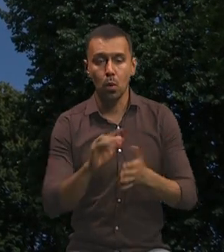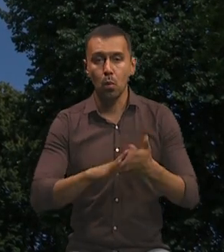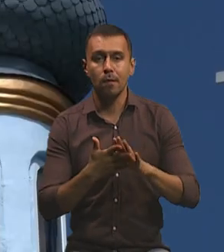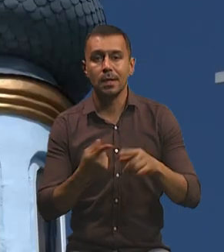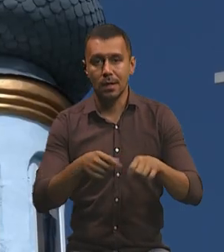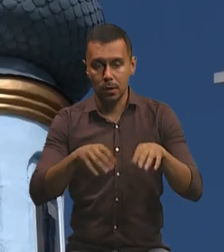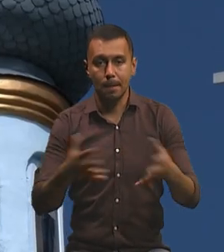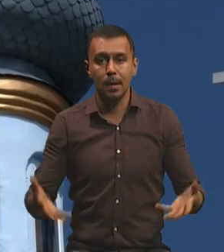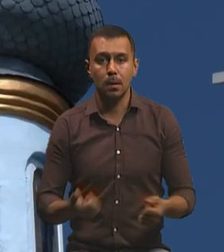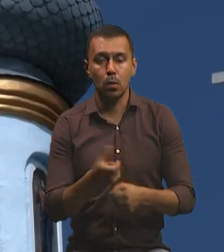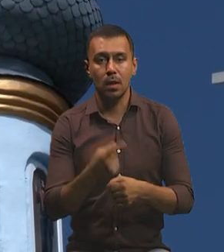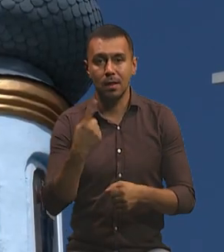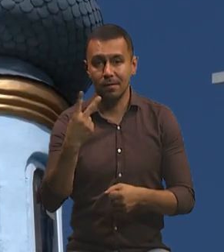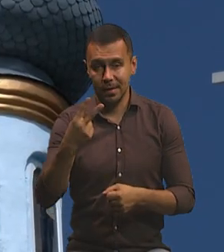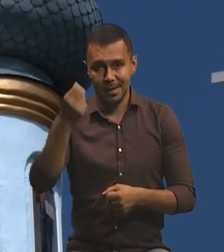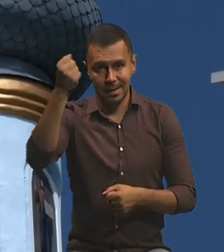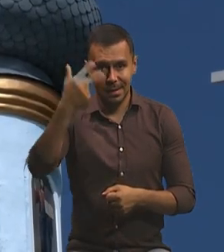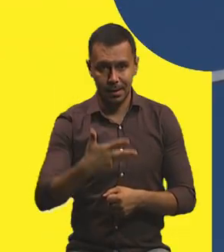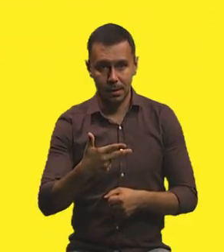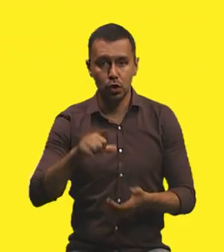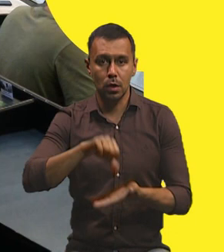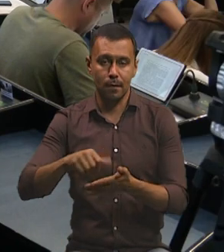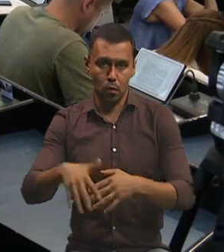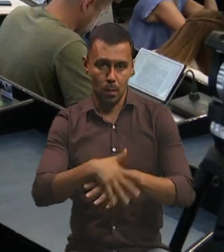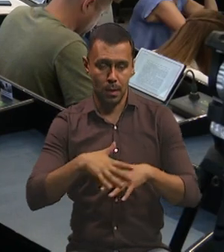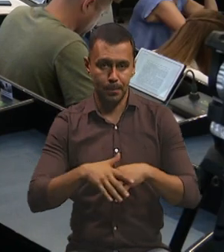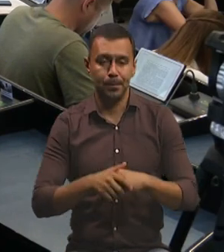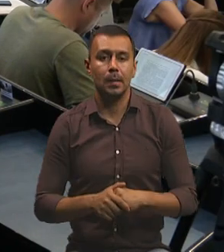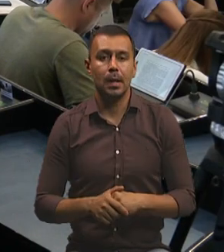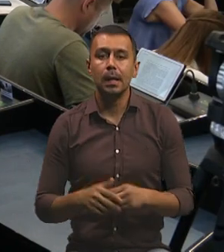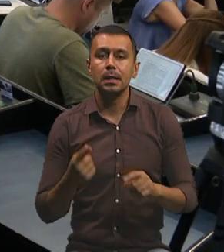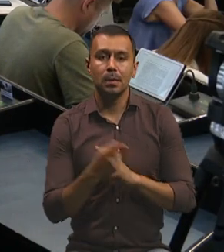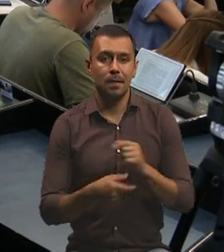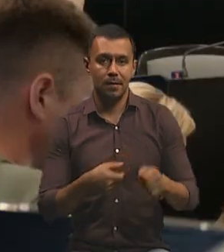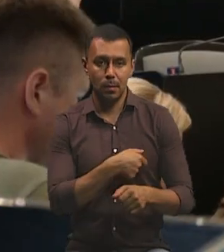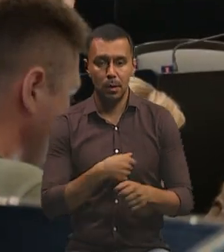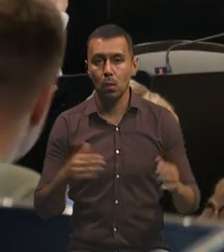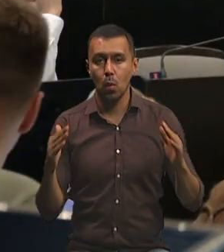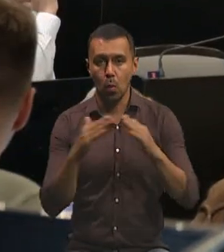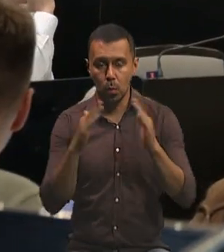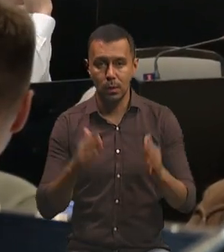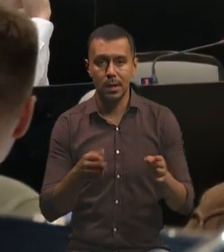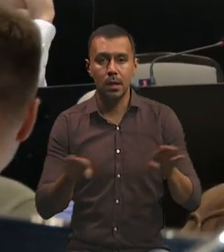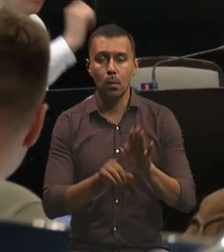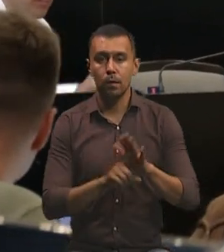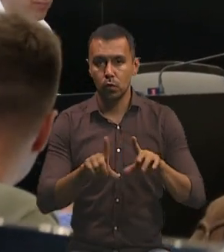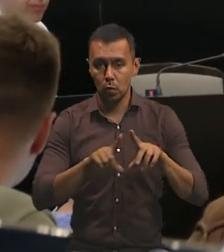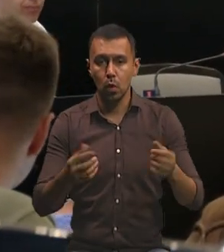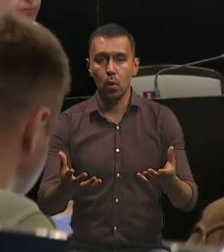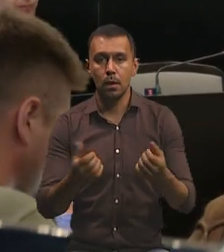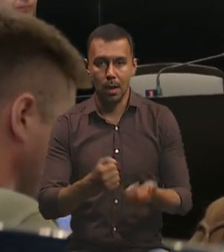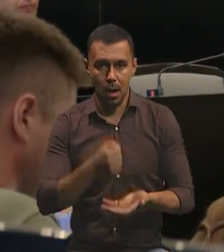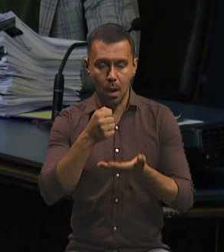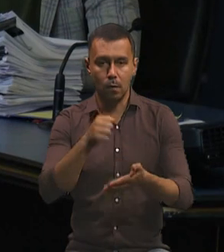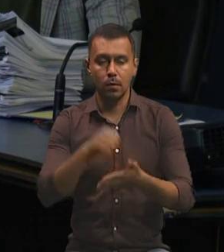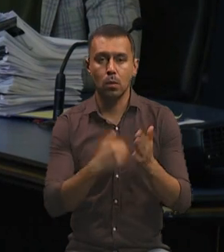рішення підтримують понад 2/3 членів громади. Зміни у депутатському корпусі, закриття початкової школи та отримання гранту